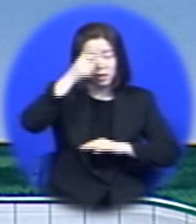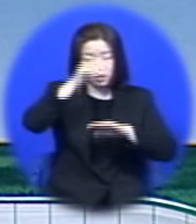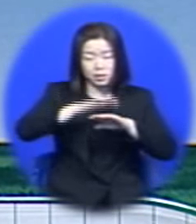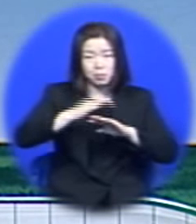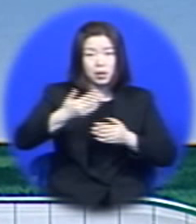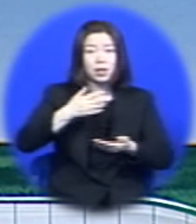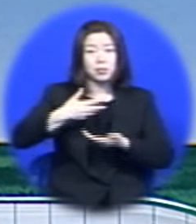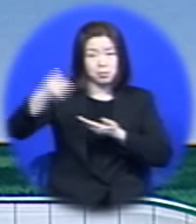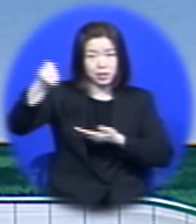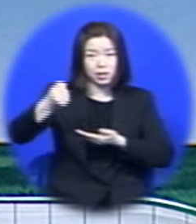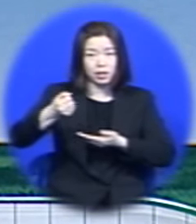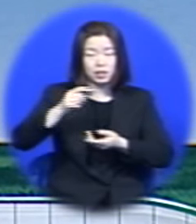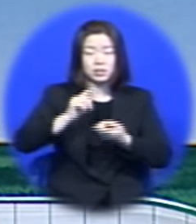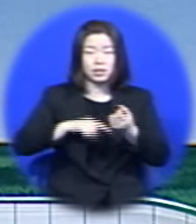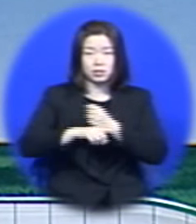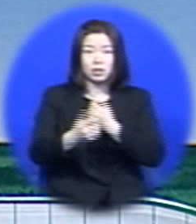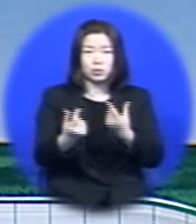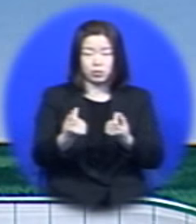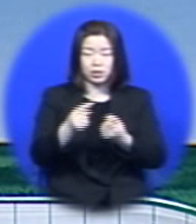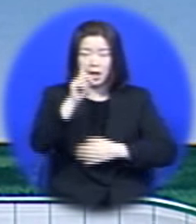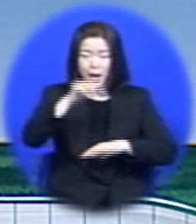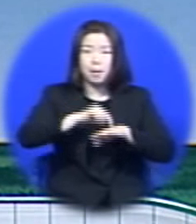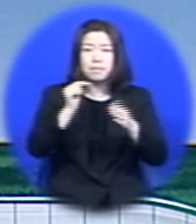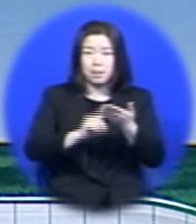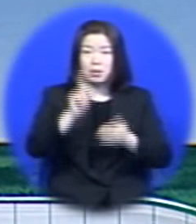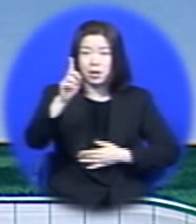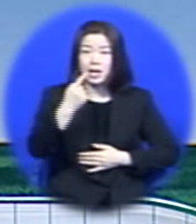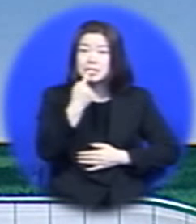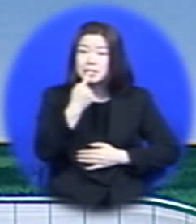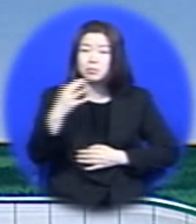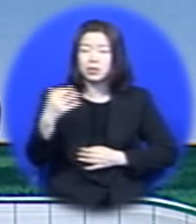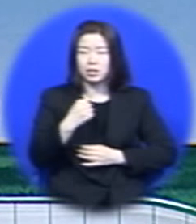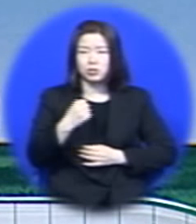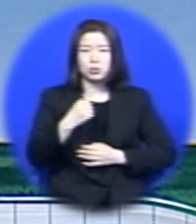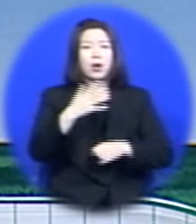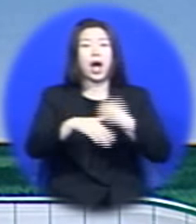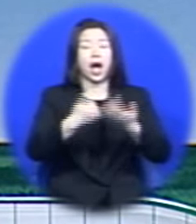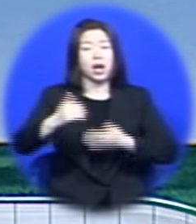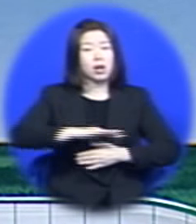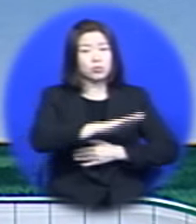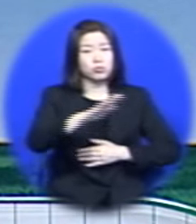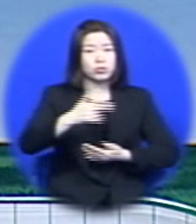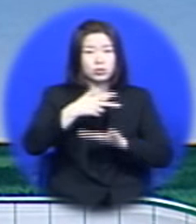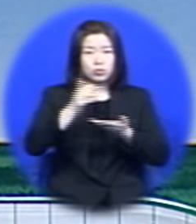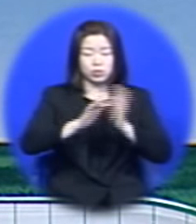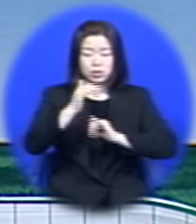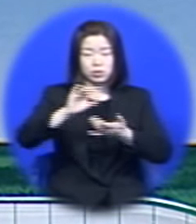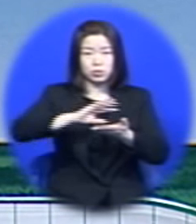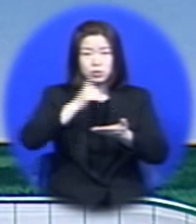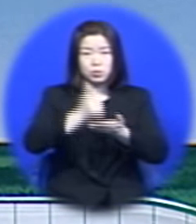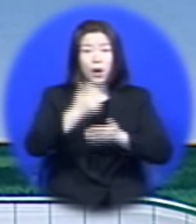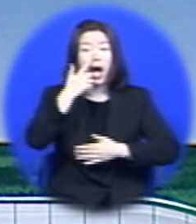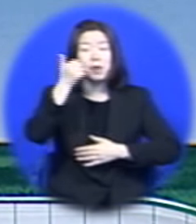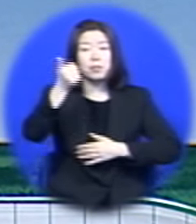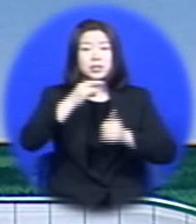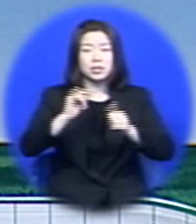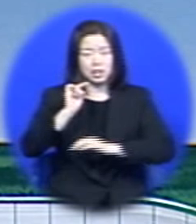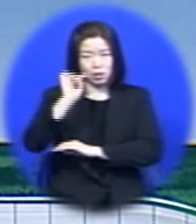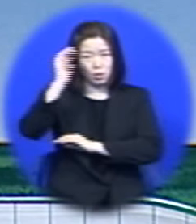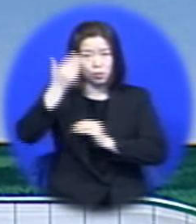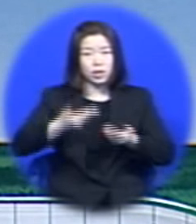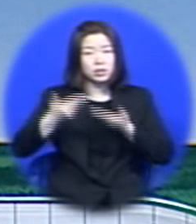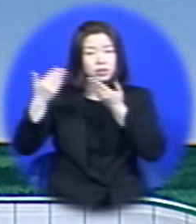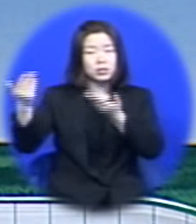뜻이죠. 한 마음과 한 입으로 하나님 곧 우리 주 예수 그리스도의 아버지께 영광을 돌리게